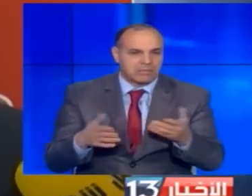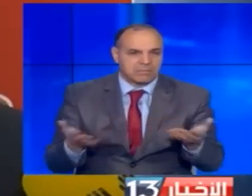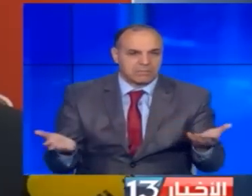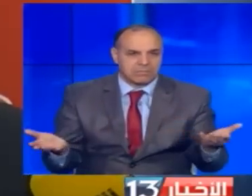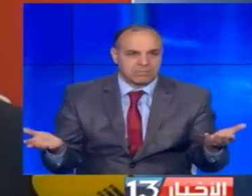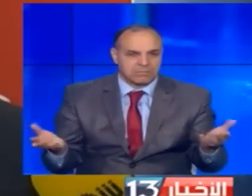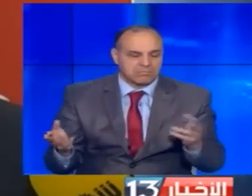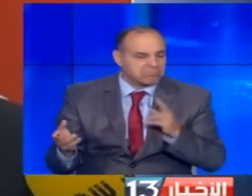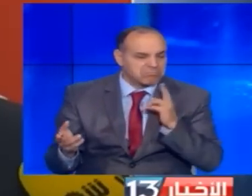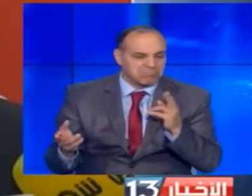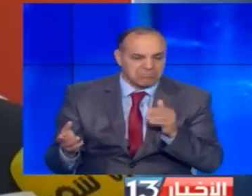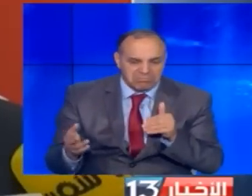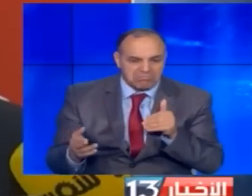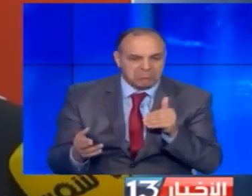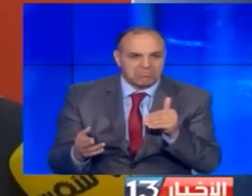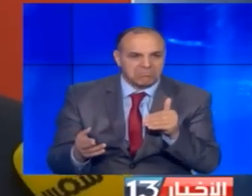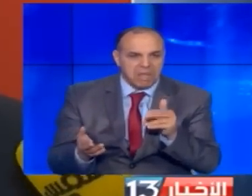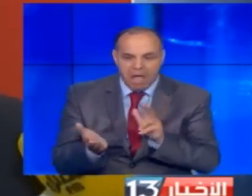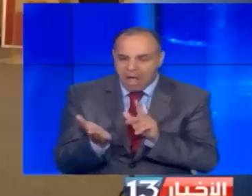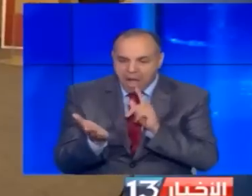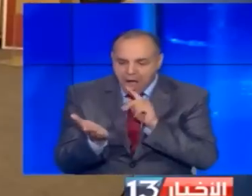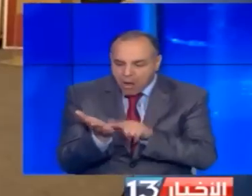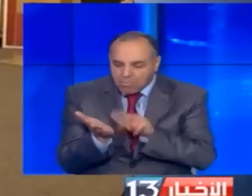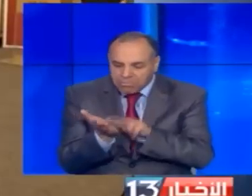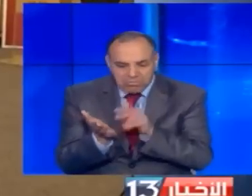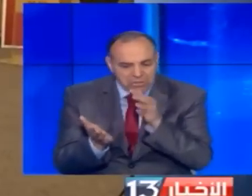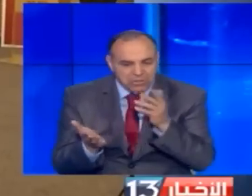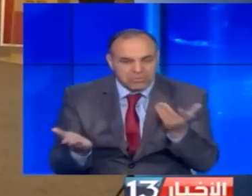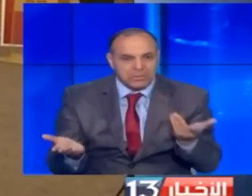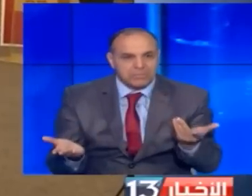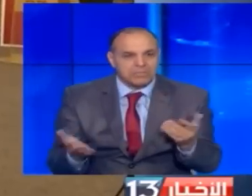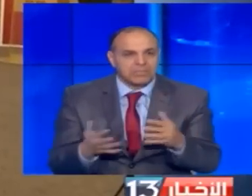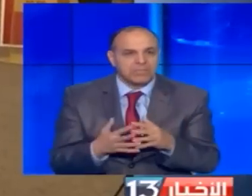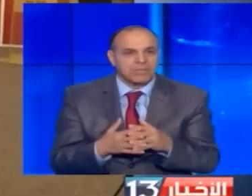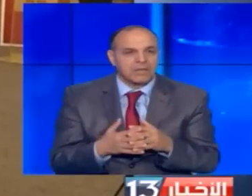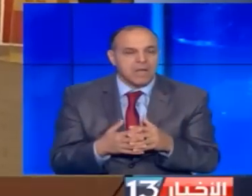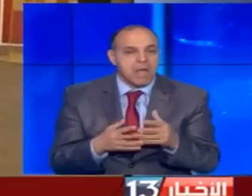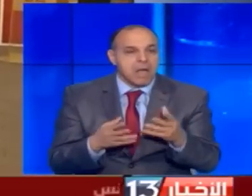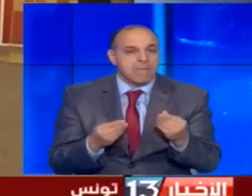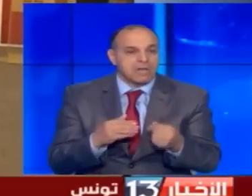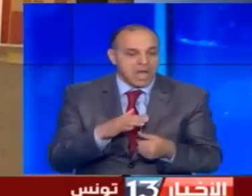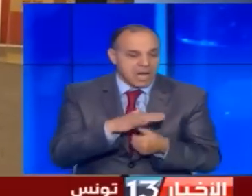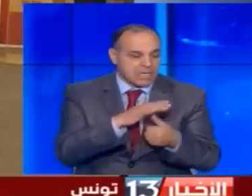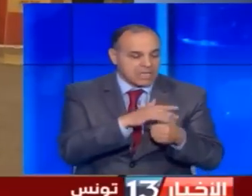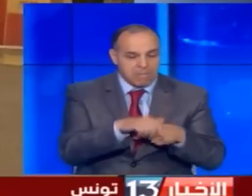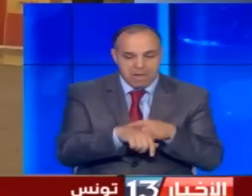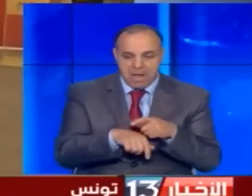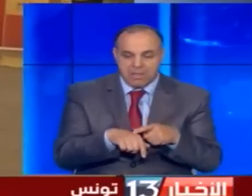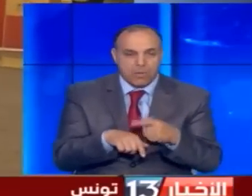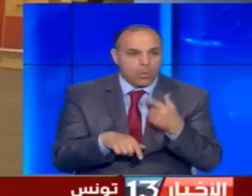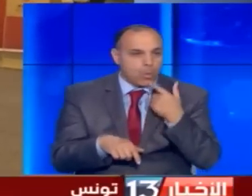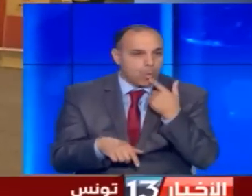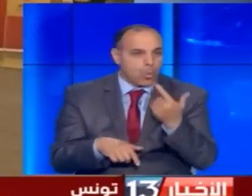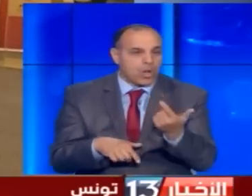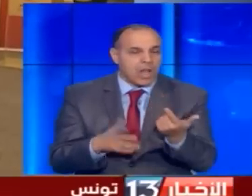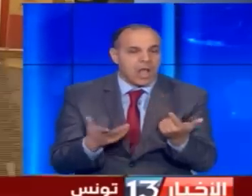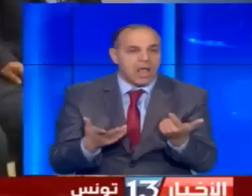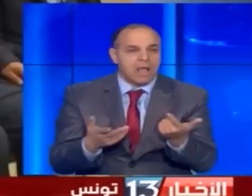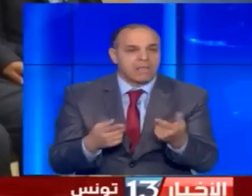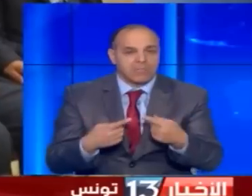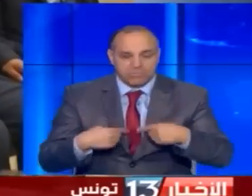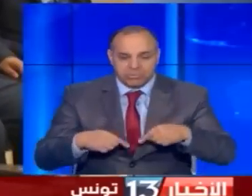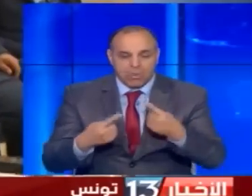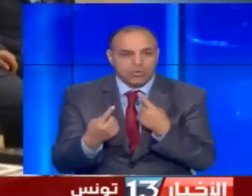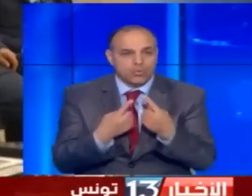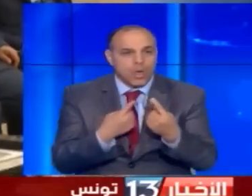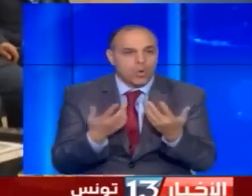ما نجموش يطبقوا القوانين. بالنسبة لعدد من رؤساء البلديات المشاركين في فعاليات حلقة النقاش